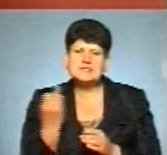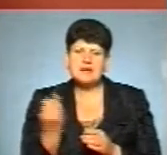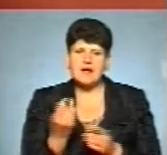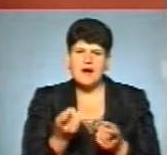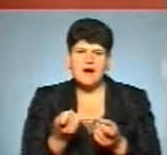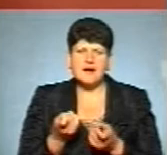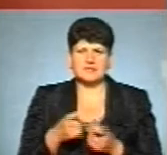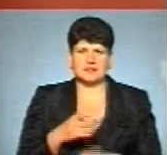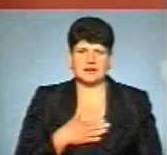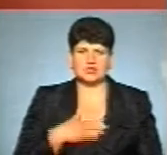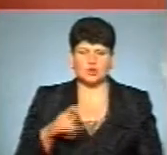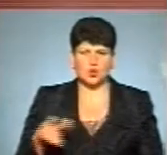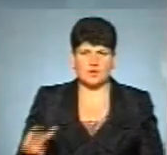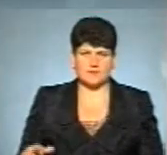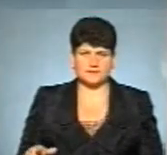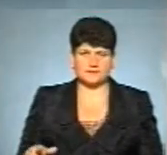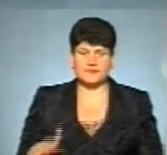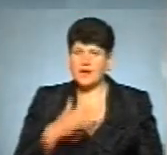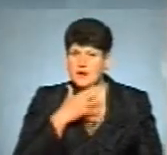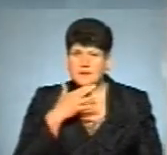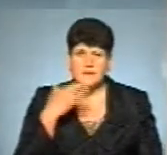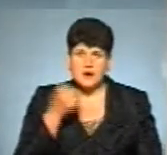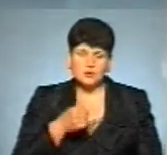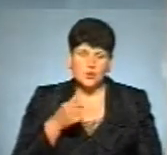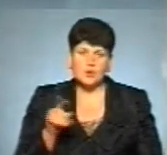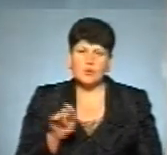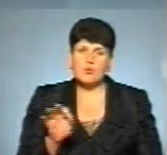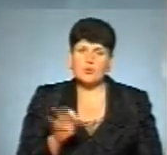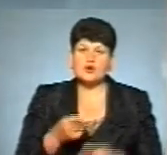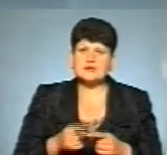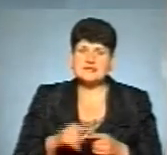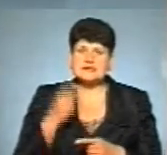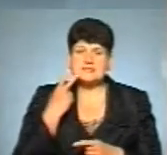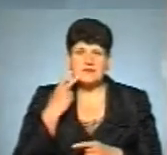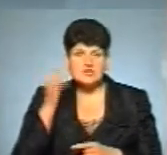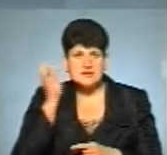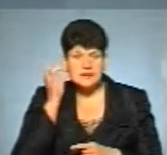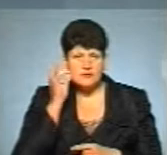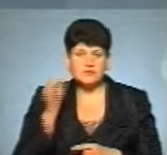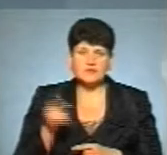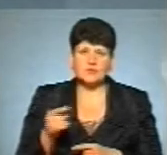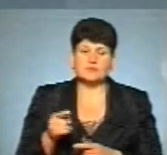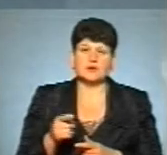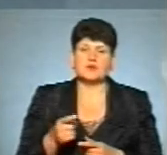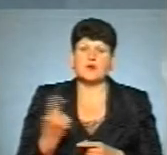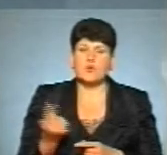наших людей? І не тільки наших? Багато років про це завжди згадується. Тернопілля – край